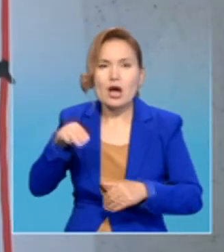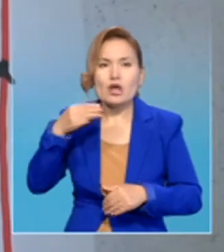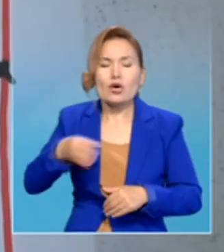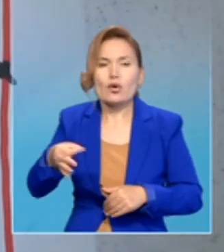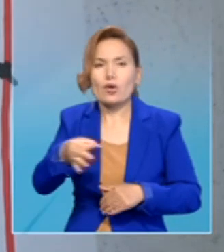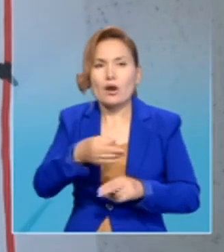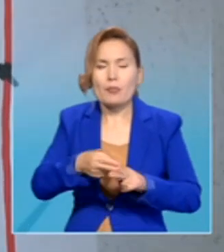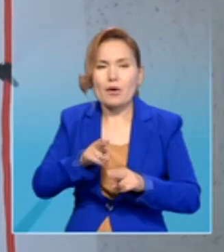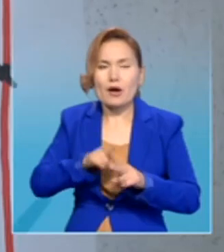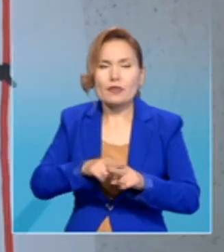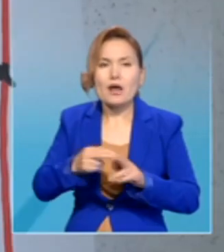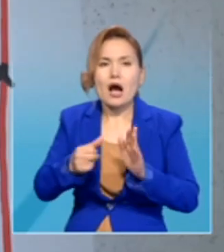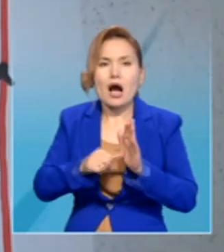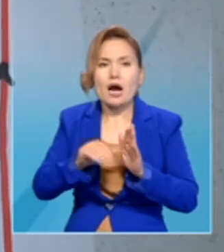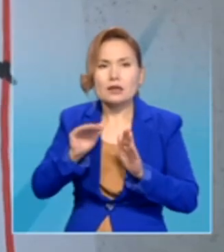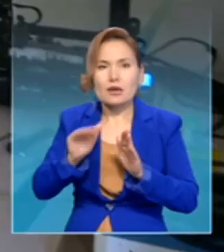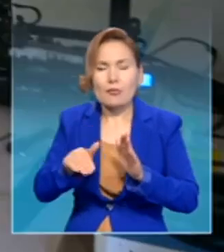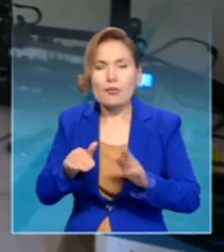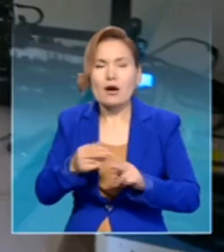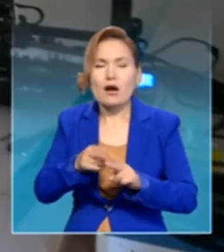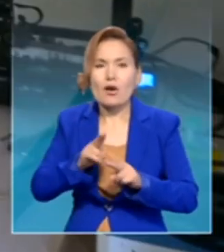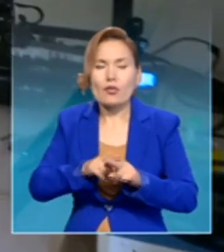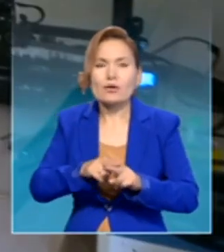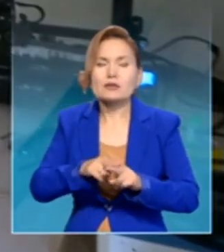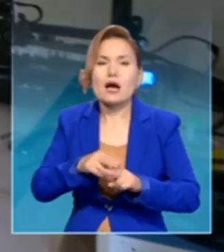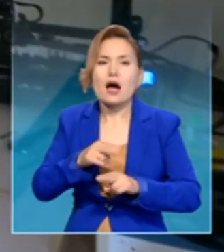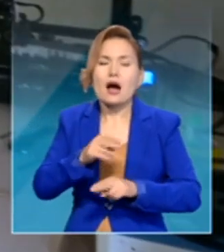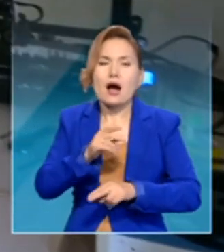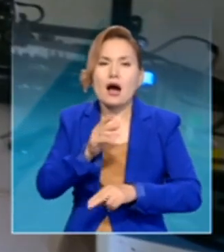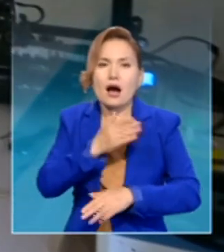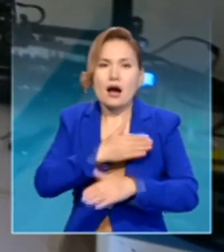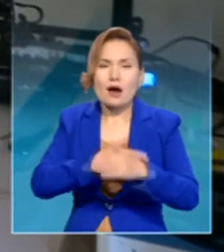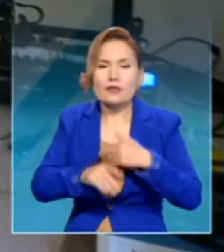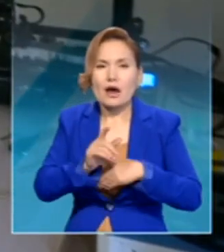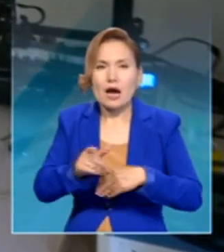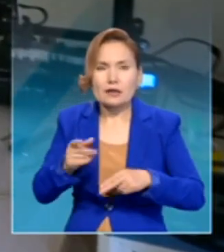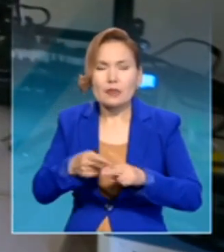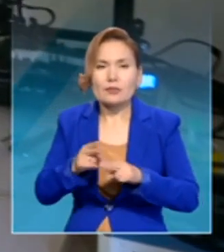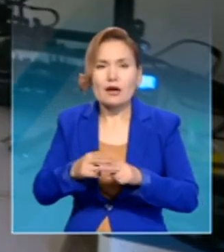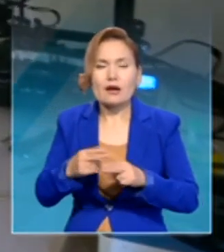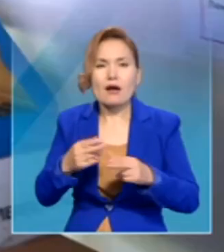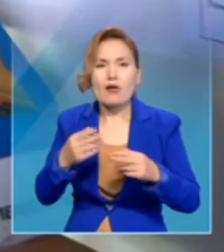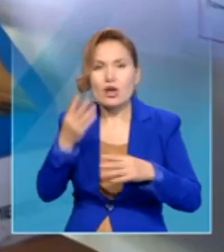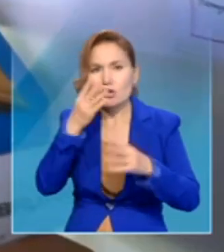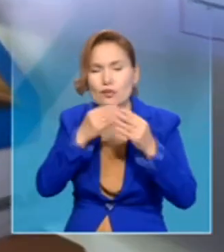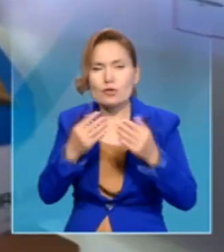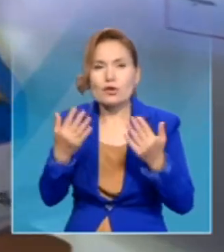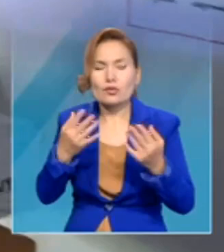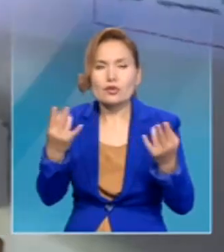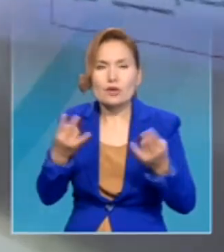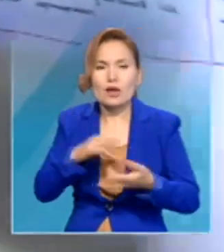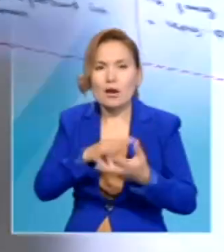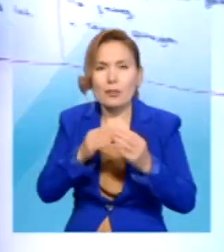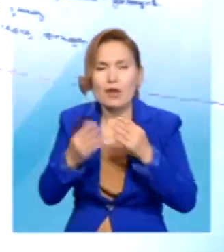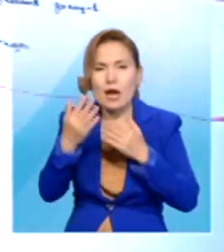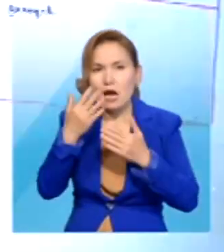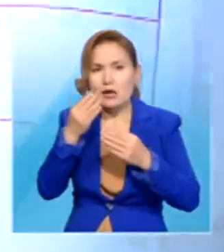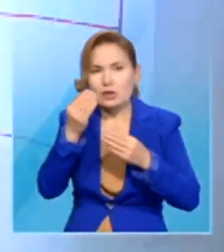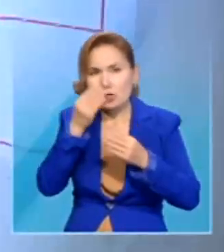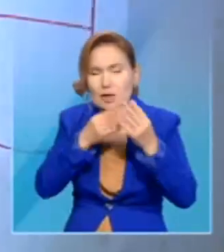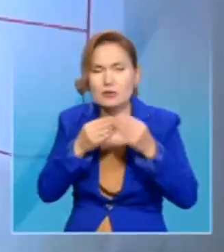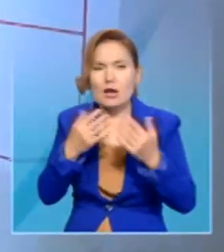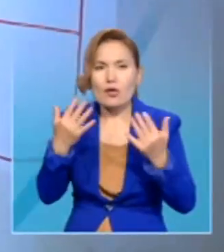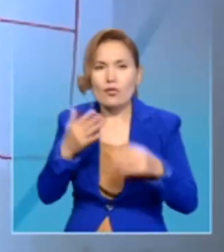облысы бойынша 6000-нан астам азамат жарым жандығына байланысты протезге үйге мәжбүр. Бүгінгі таңға мұндай жасанды қол мен аяқ